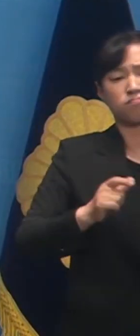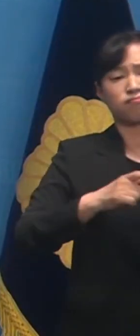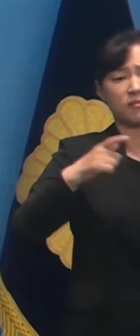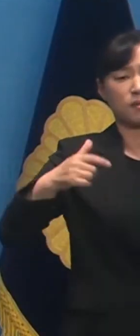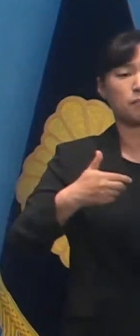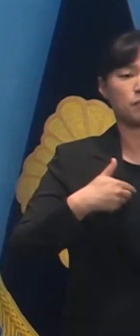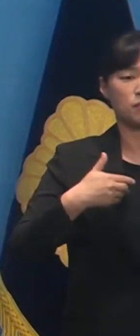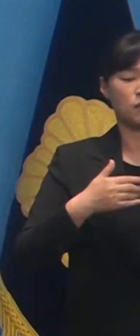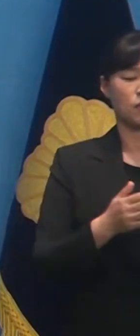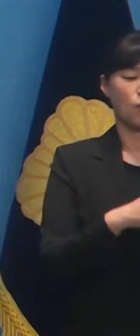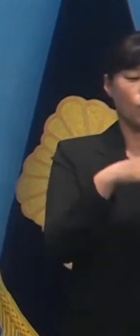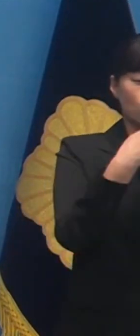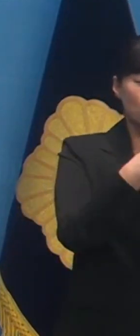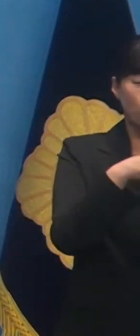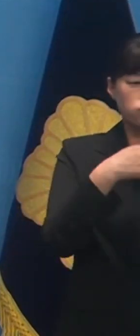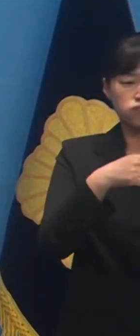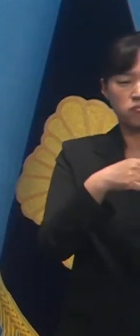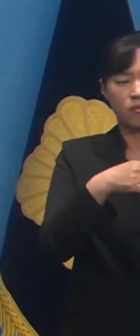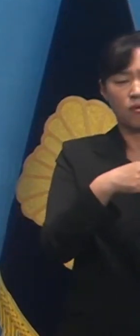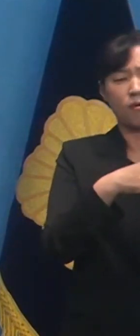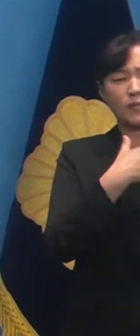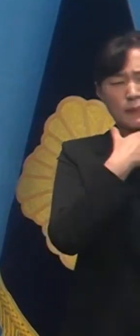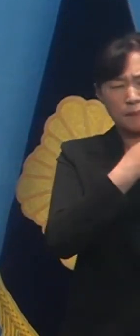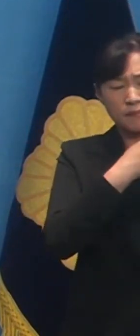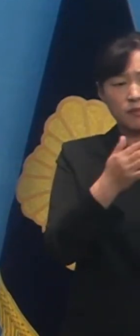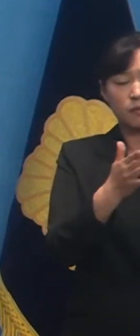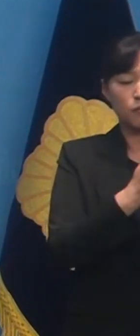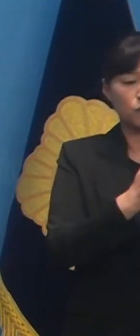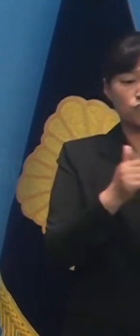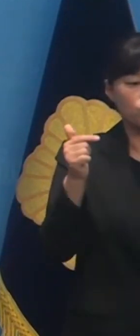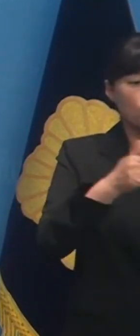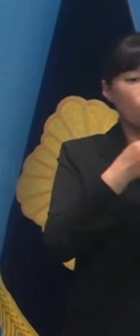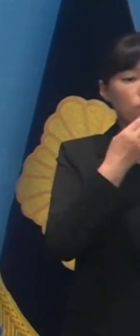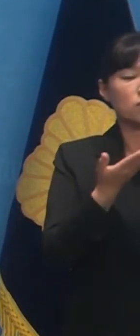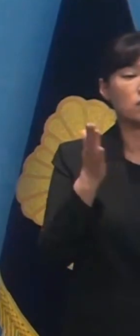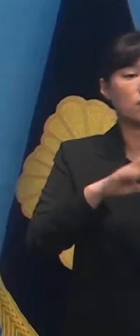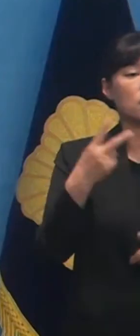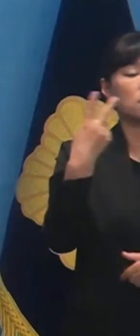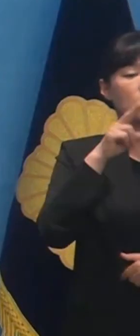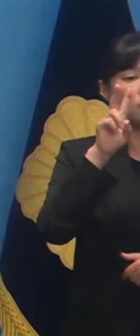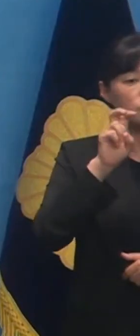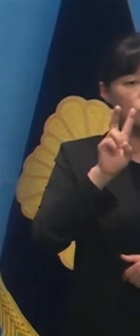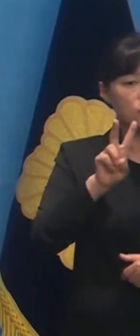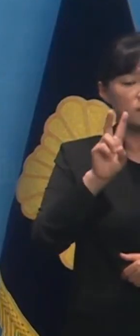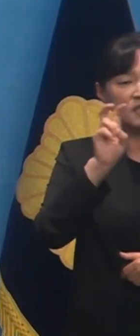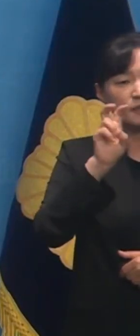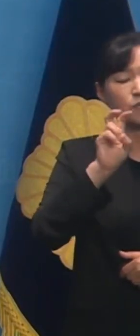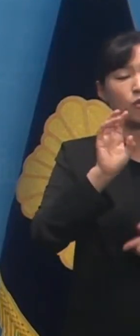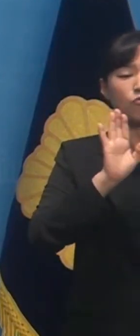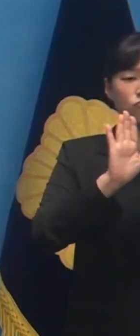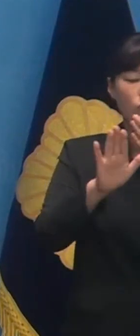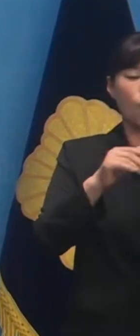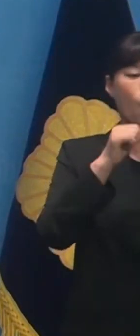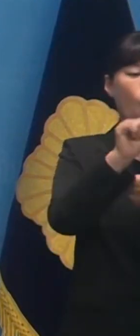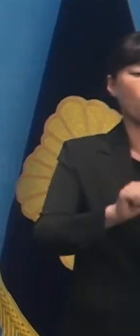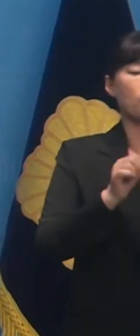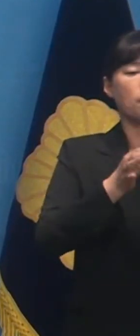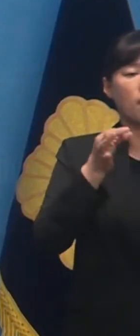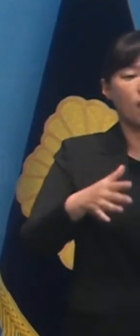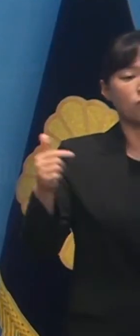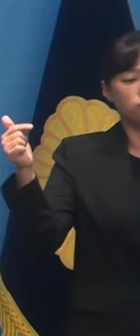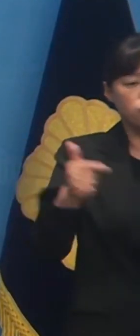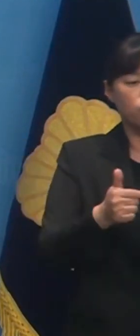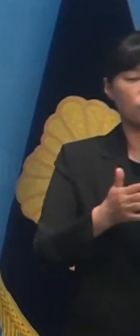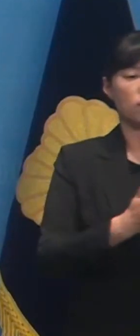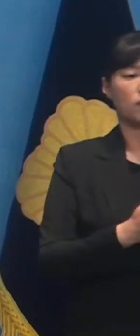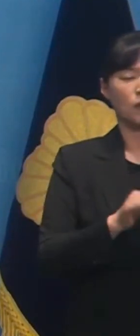높은 교육열 탓에 좀처럼 줄지 않던 사교육비도 2020년 이후 5년 만에 감소했고 중독성이